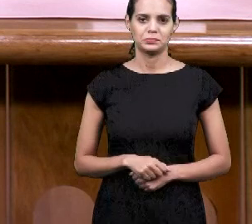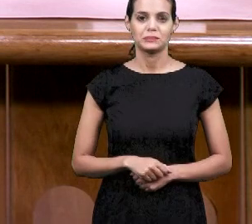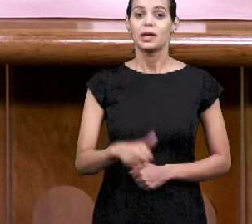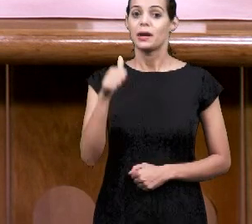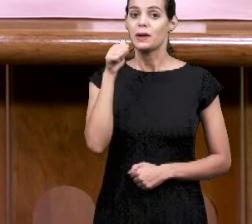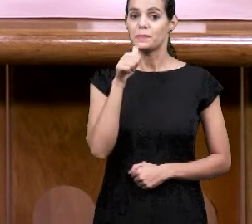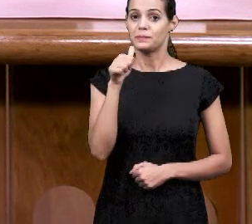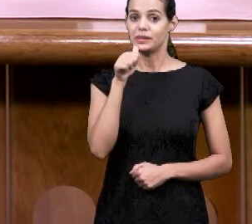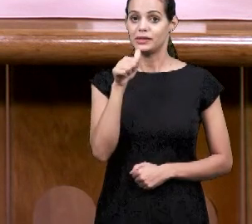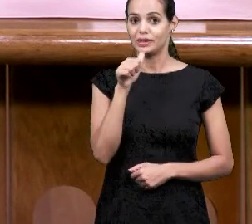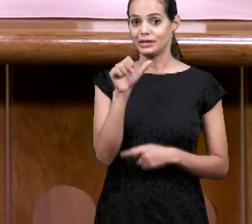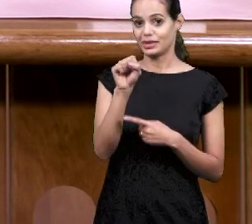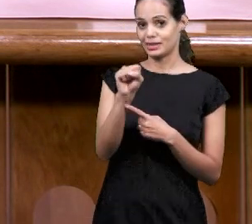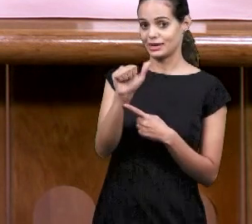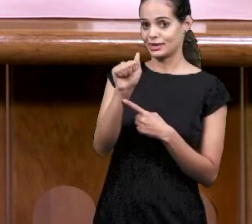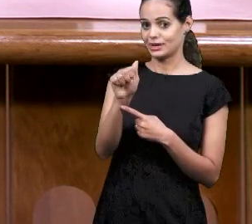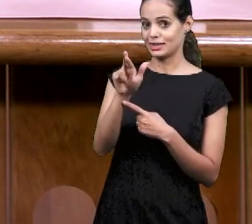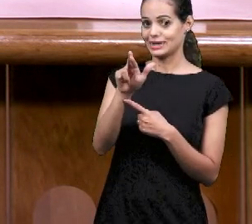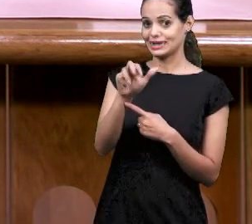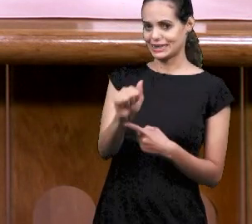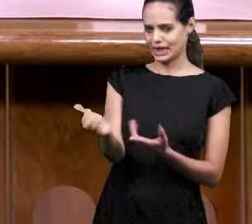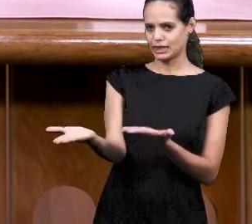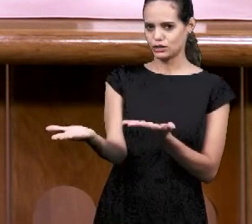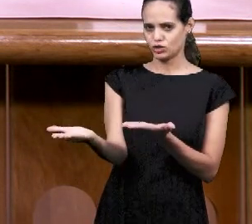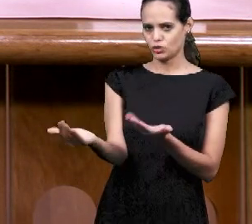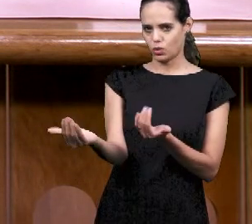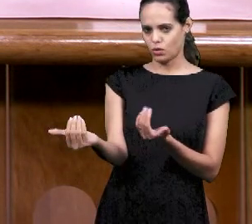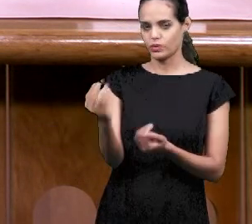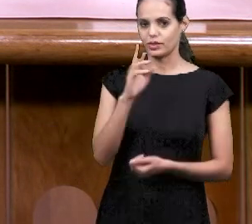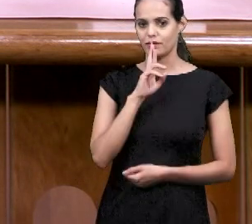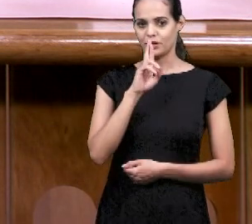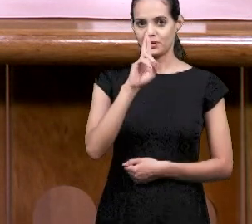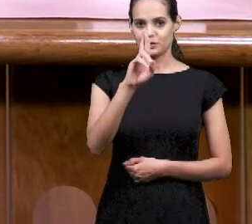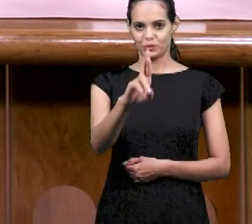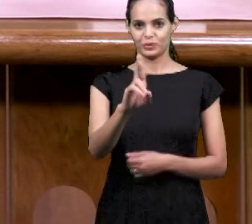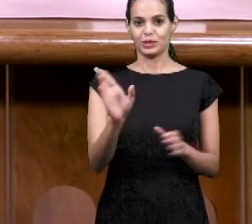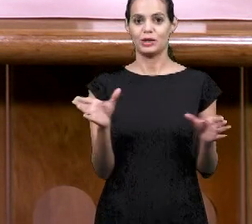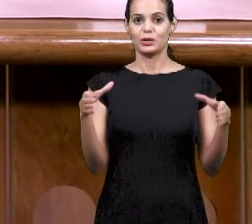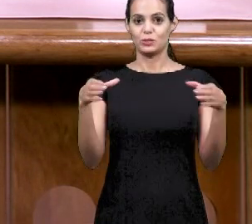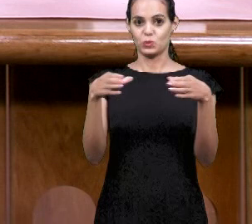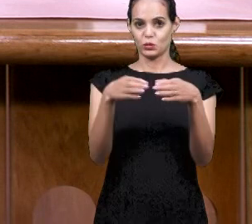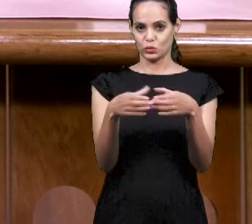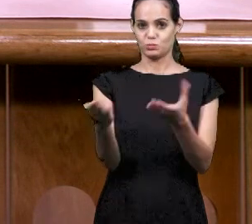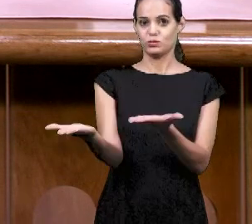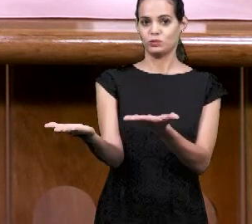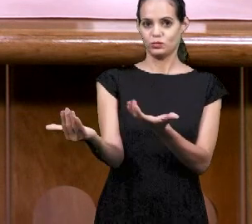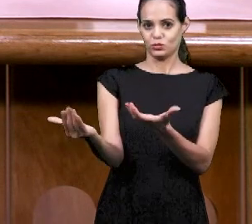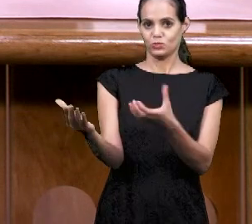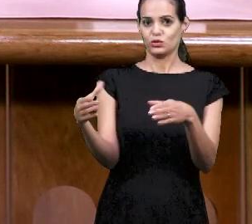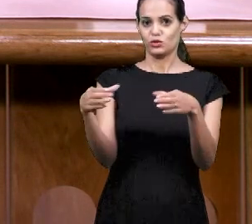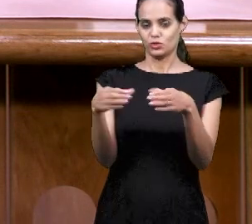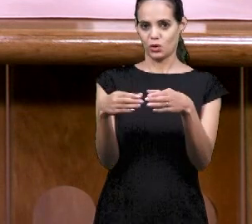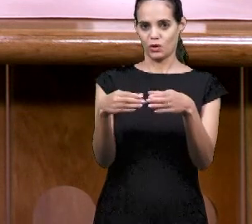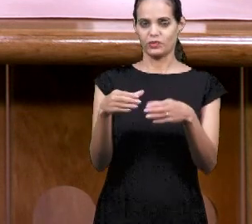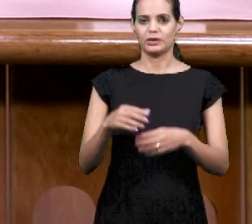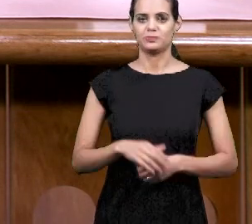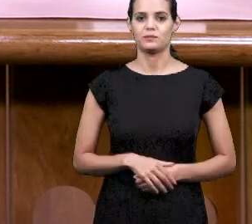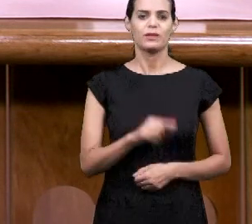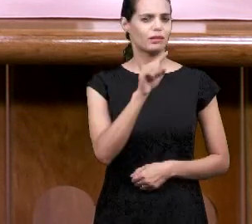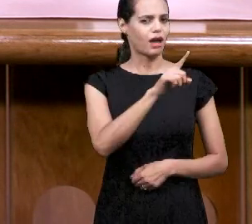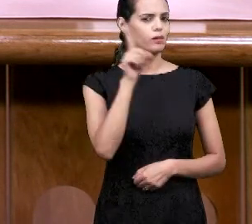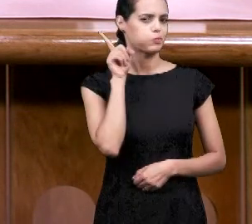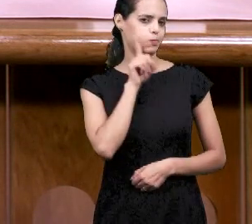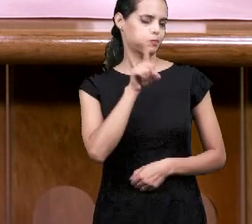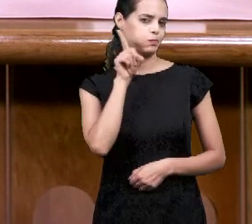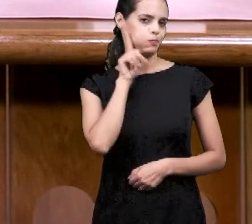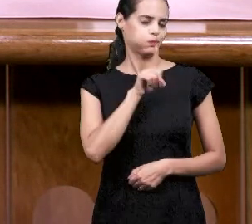dans la ville de Serra, dans l'état do Espírito Santo. La deuxième question va être répondue du côté du Portugal, par